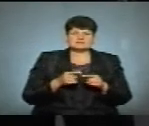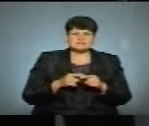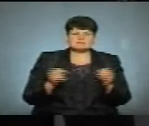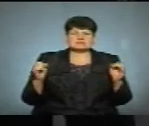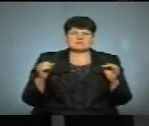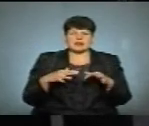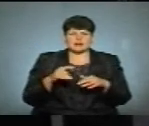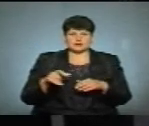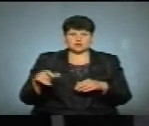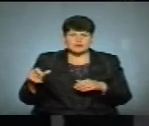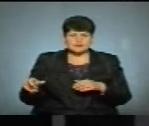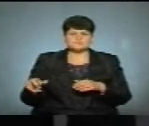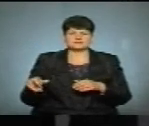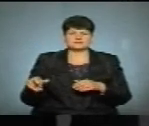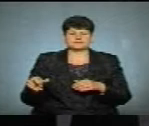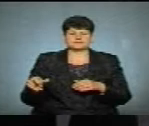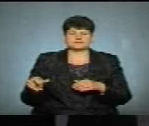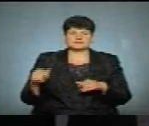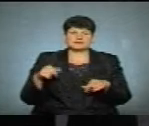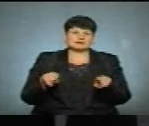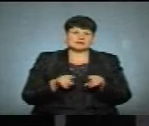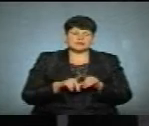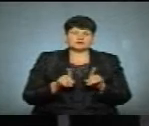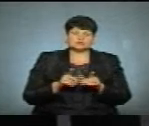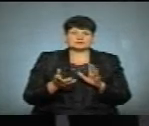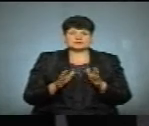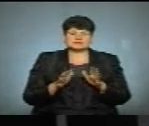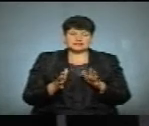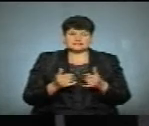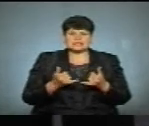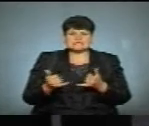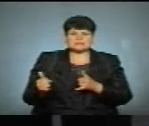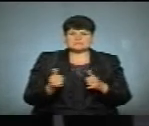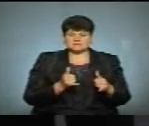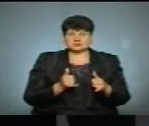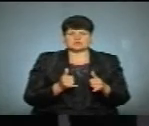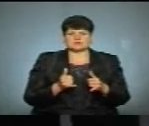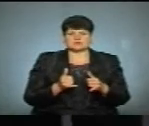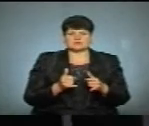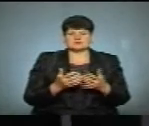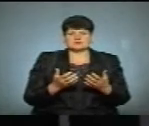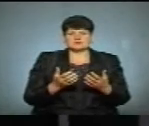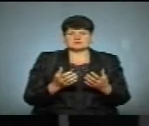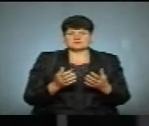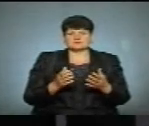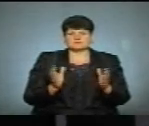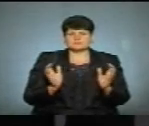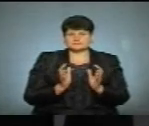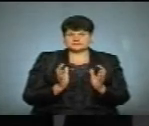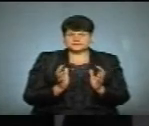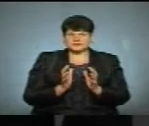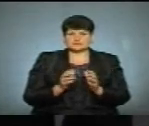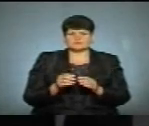людей. От. Так що, ну, десь так. Для забезпечення публічної безпеки залучили порядка